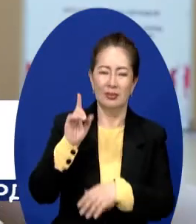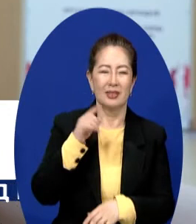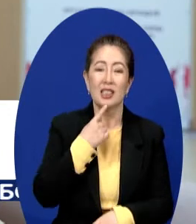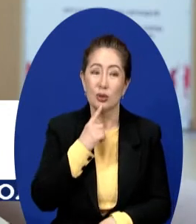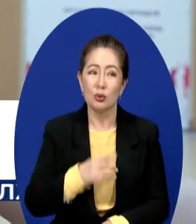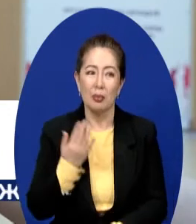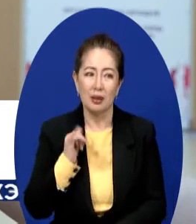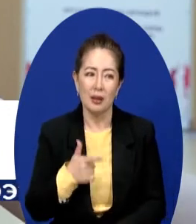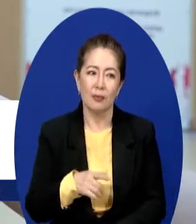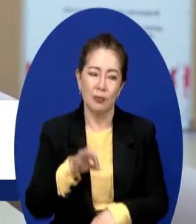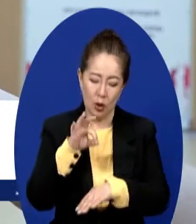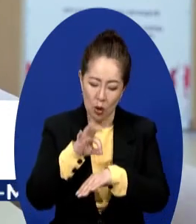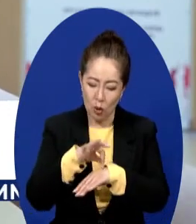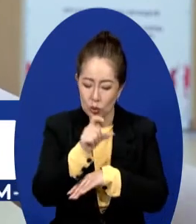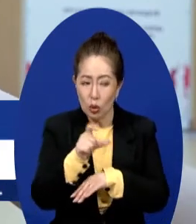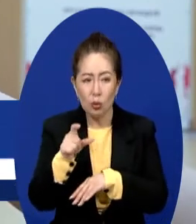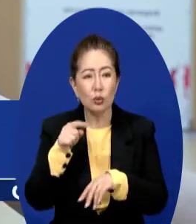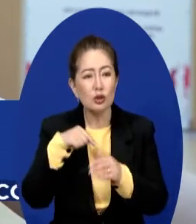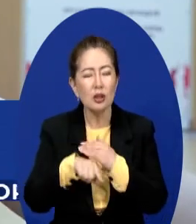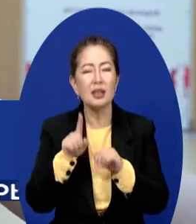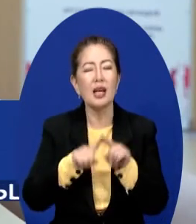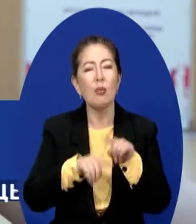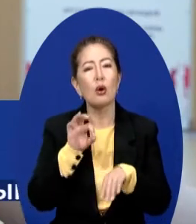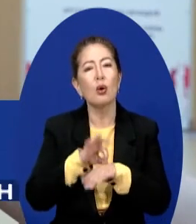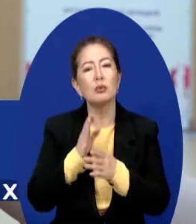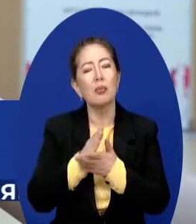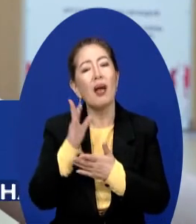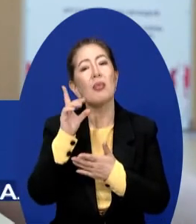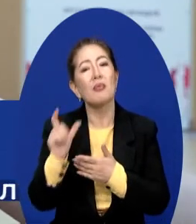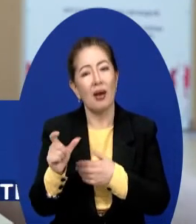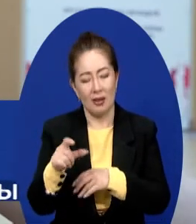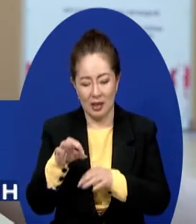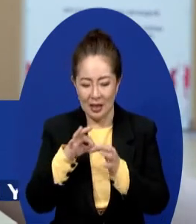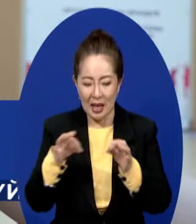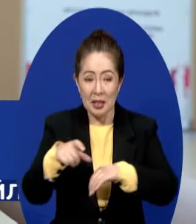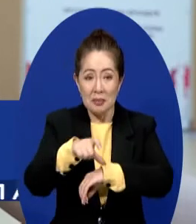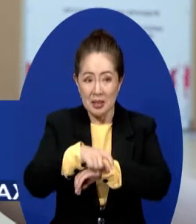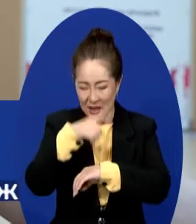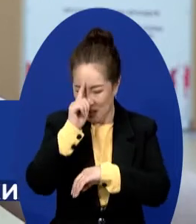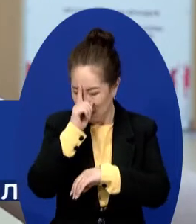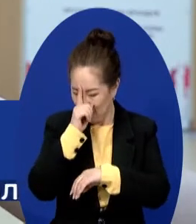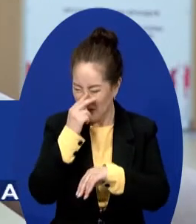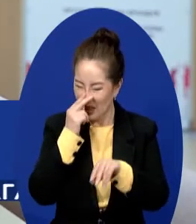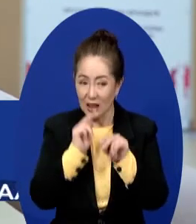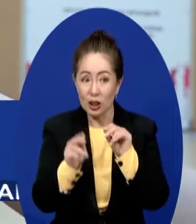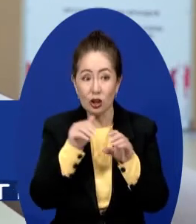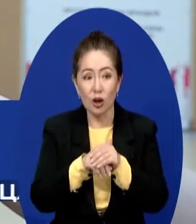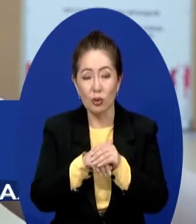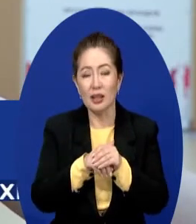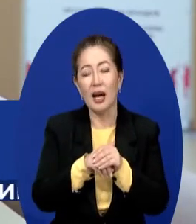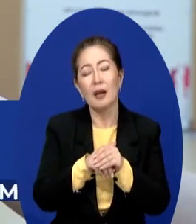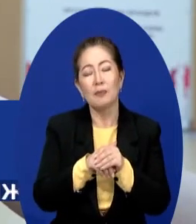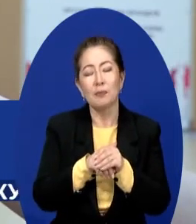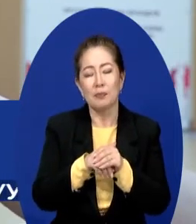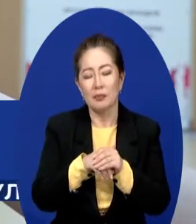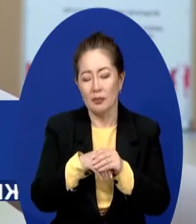За өвчтөй байгаа бол ямар өвчлөл байгаа юм тэрийг одоо нарийн мэдрэгчний эмчийн одоо хяналтанд шилжүүлж эмчилгээний асуудал руу шилжүүлэх. Тухайн